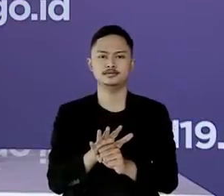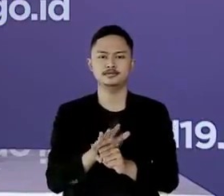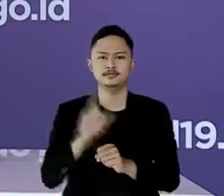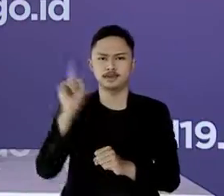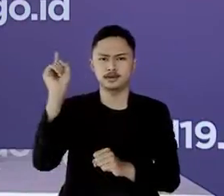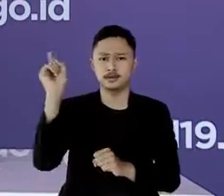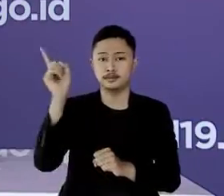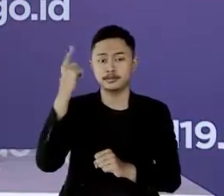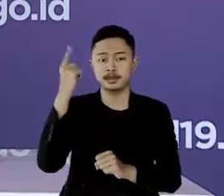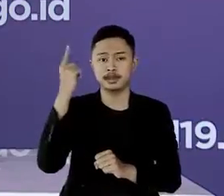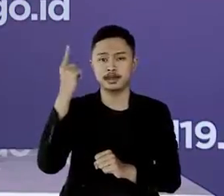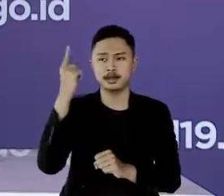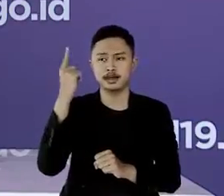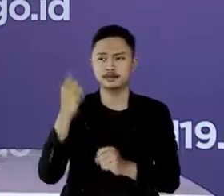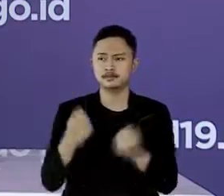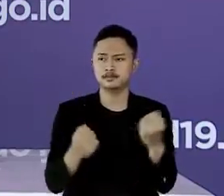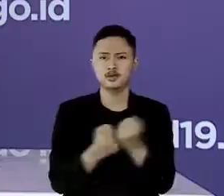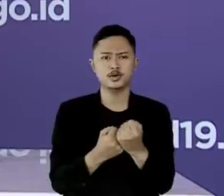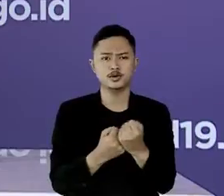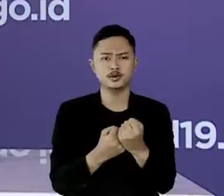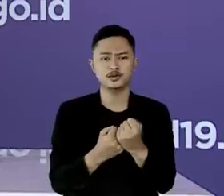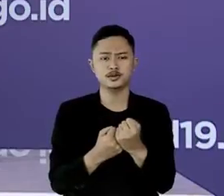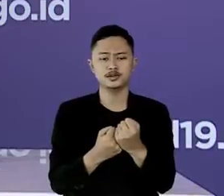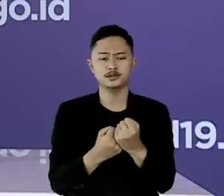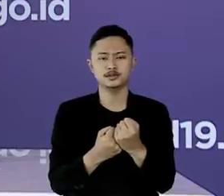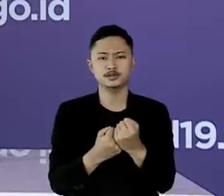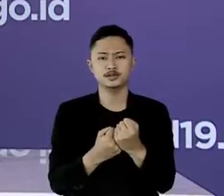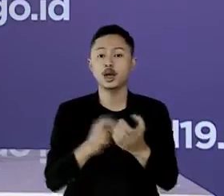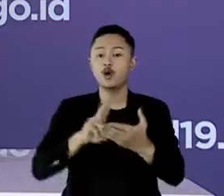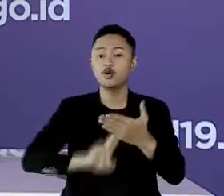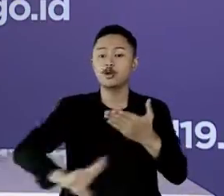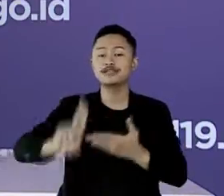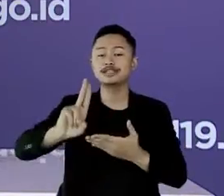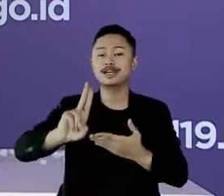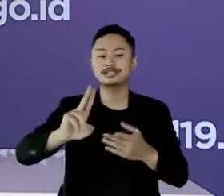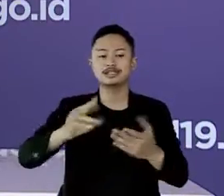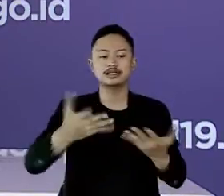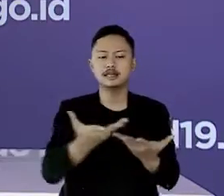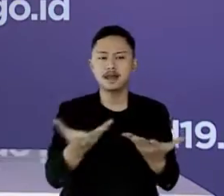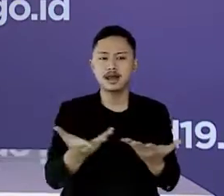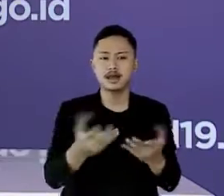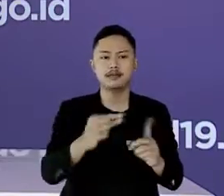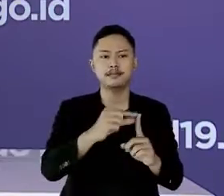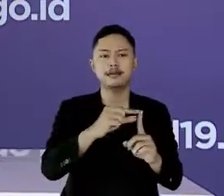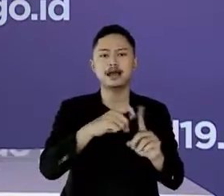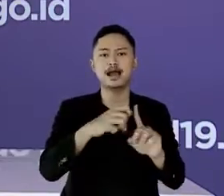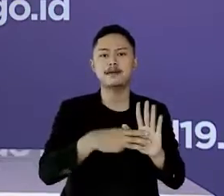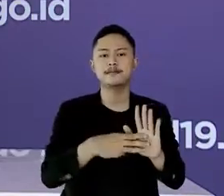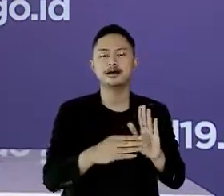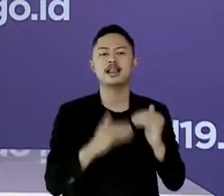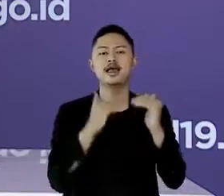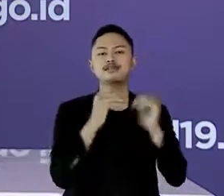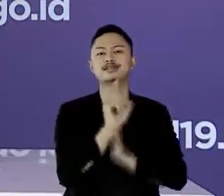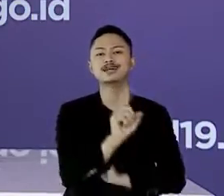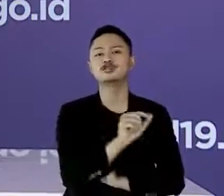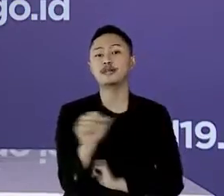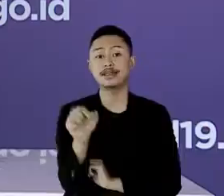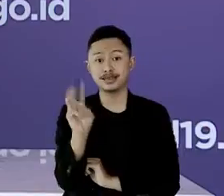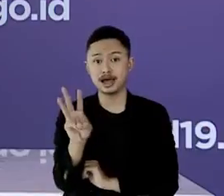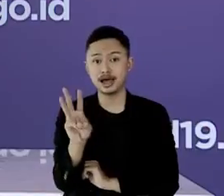pemerintah mendorong institusi perguruan tinggi di wilayah bpkm level 1 sampai dengan 3